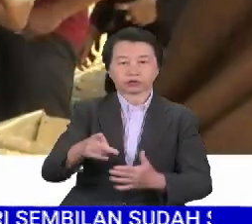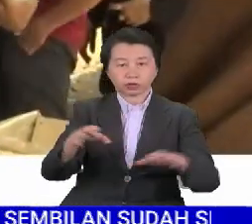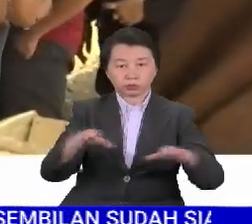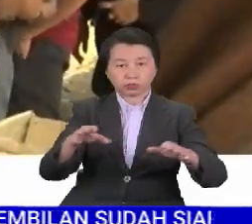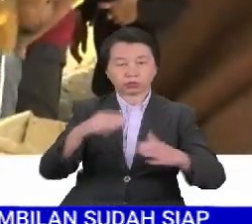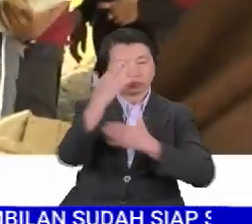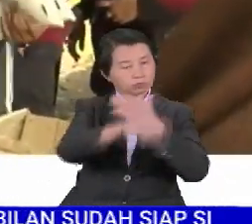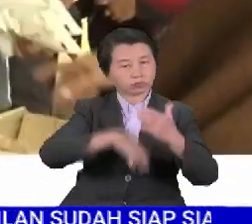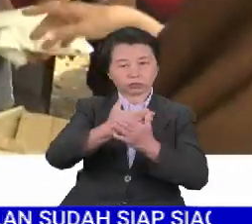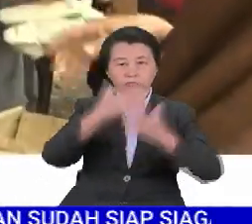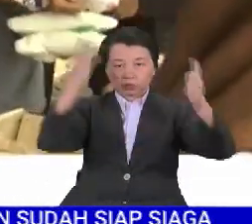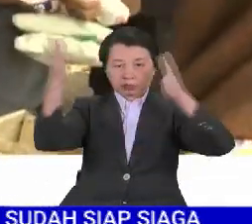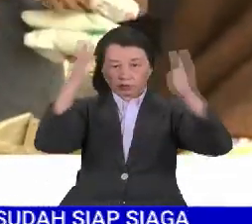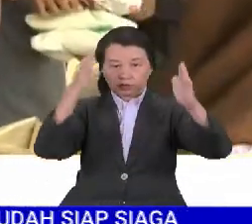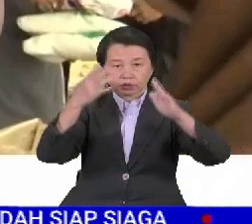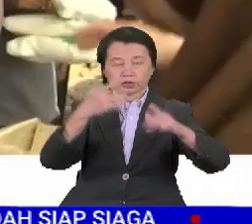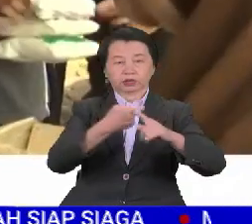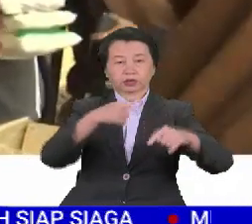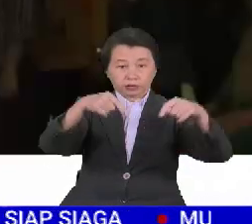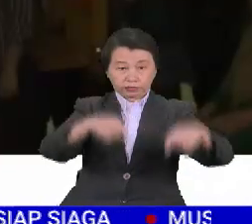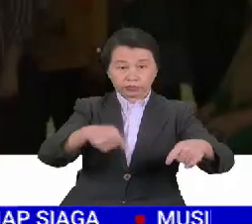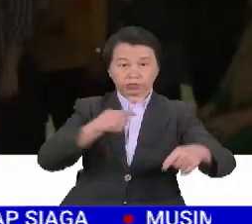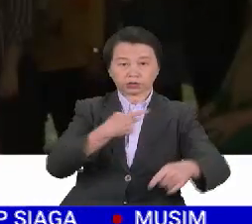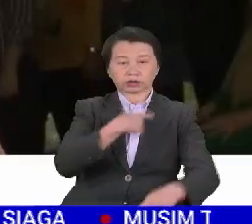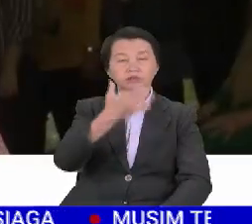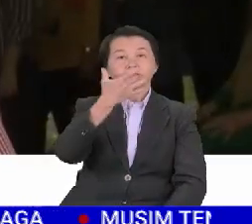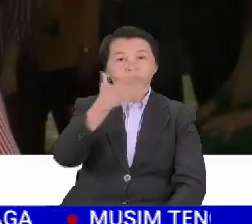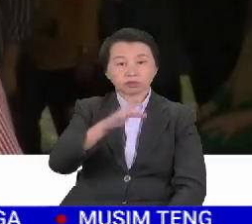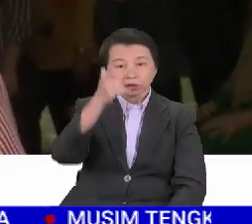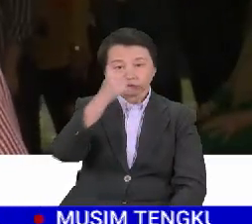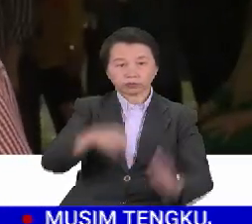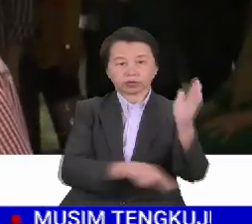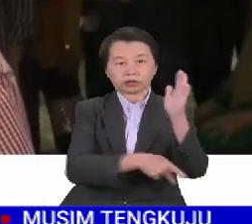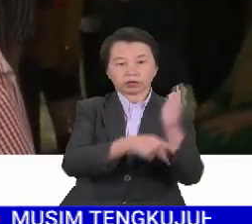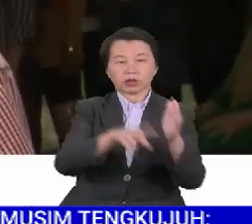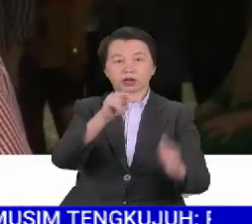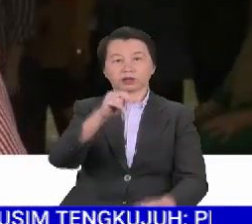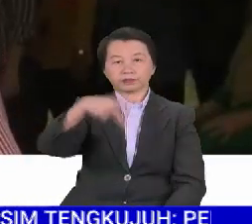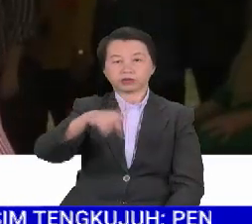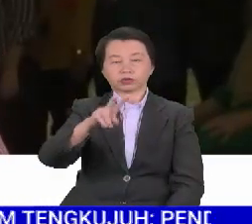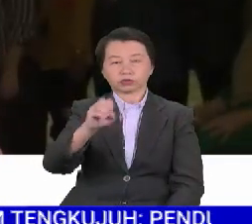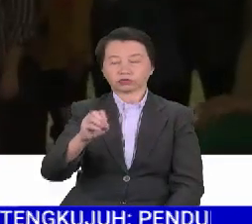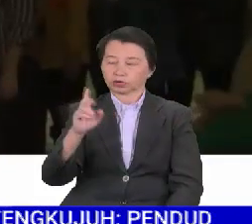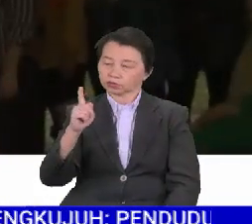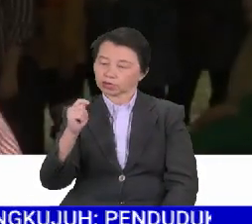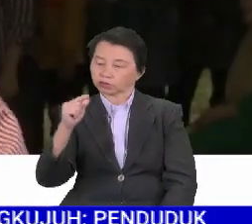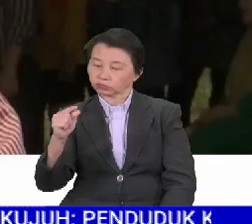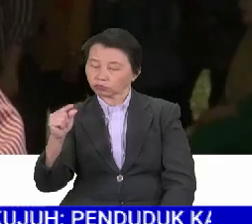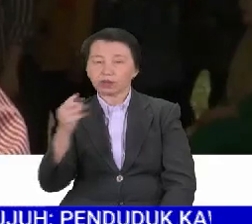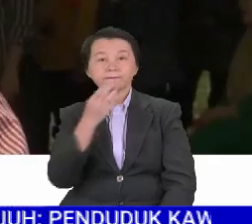dijalankan seluruh Malaysia. Dan pada hari ini kita berasa beruntung di Parlimen NP206 Tanjung Manis dan